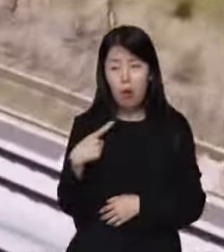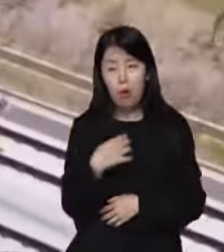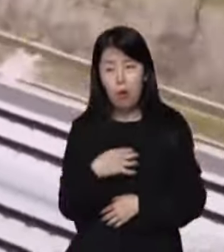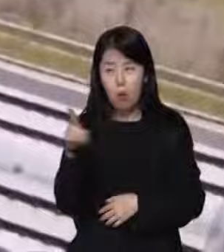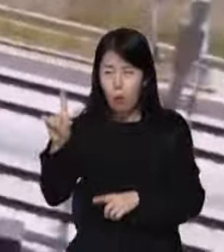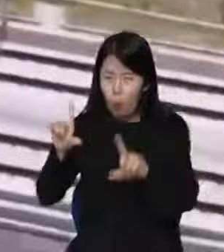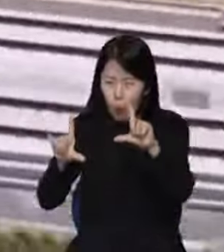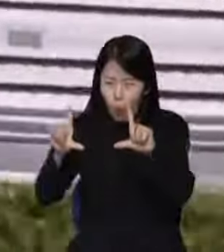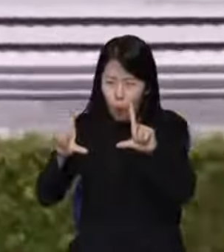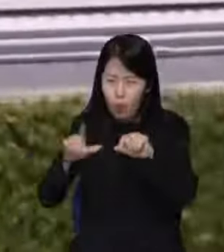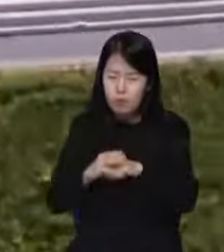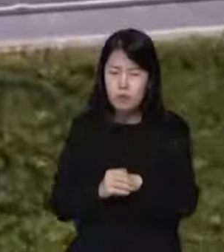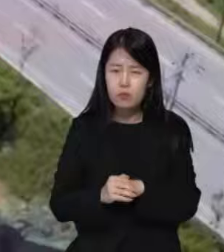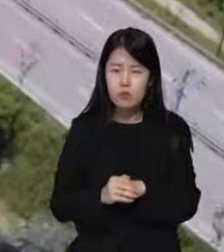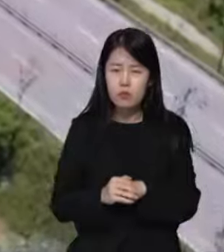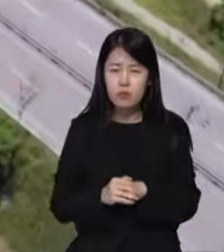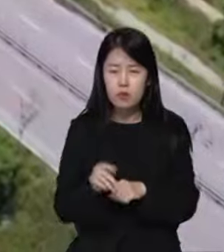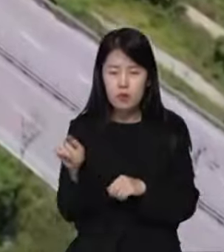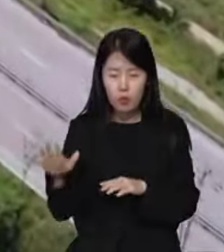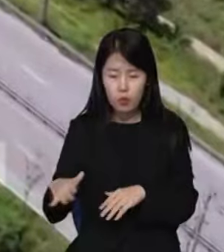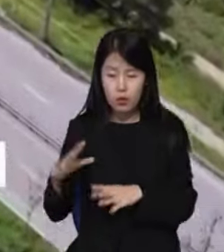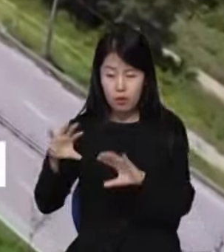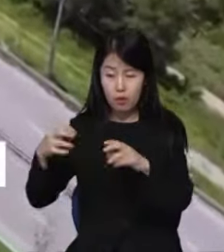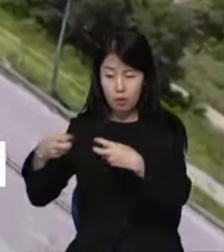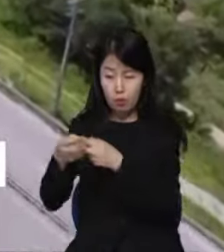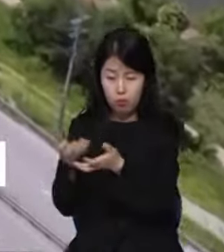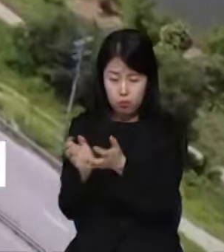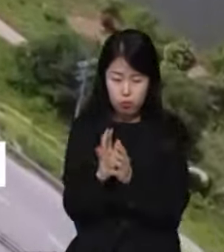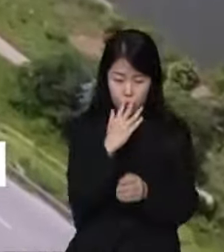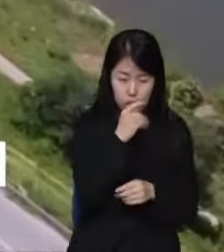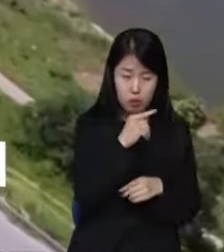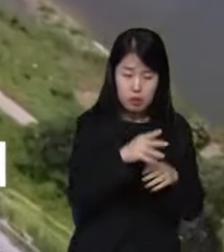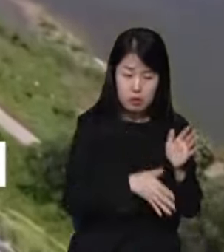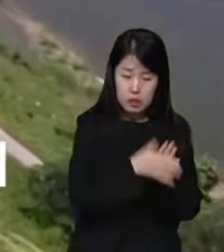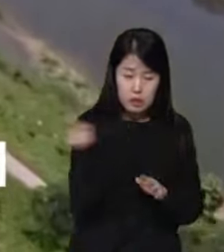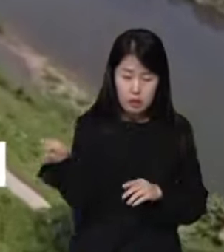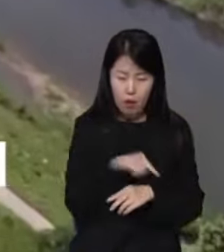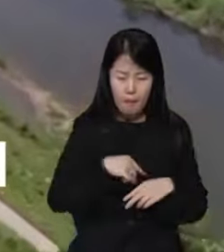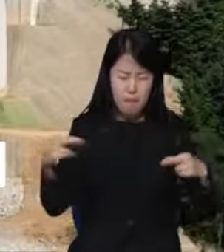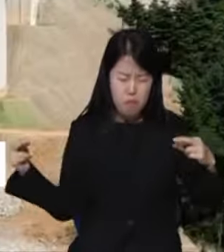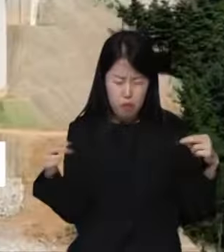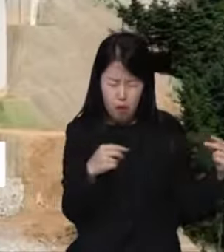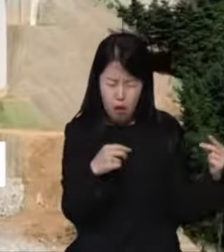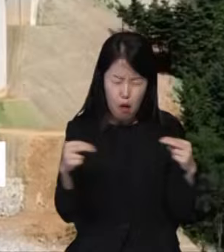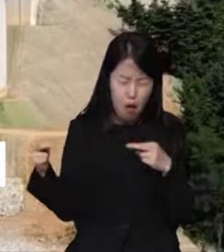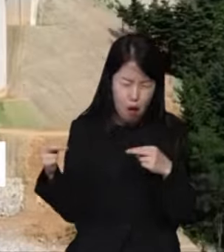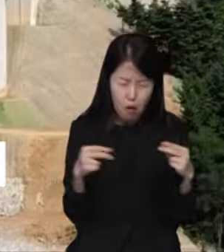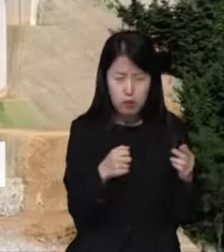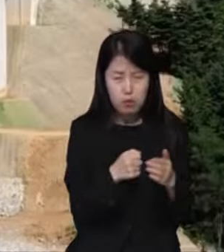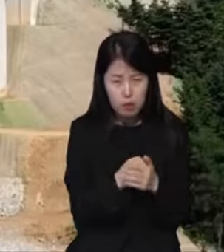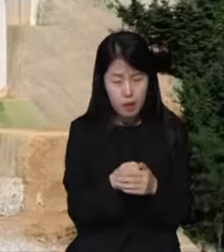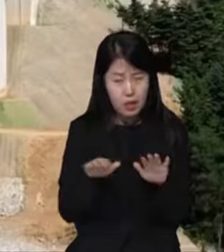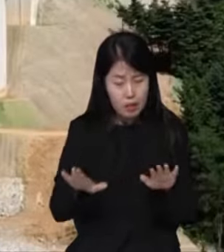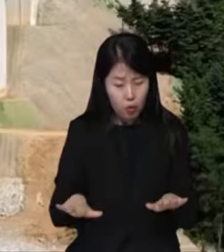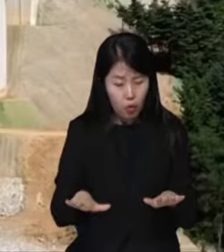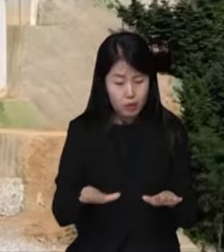두고 줄다리기를 벌였던 국토부와 순천시가 다음 달 최종 협의에 나설 예정이라 우회 노선 채택